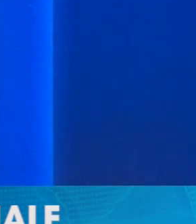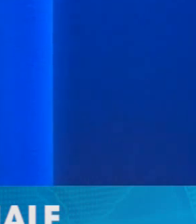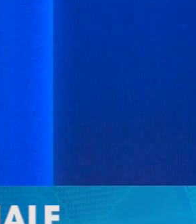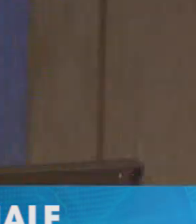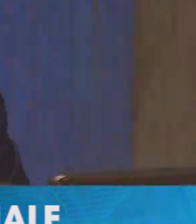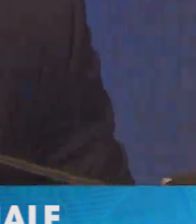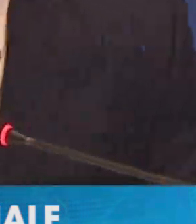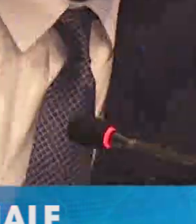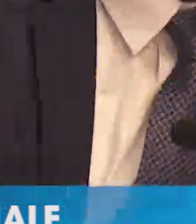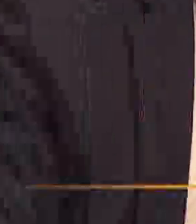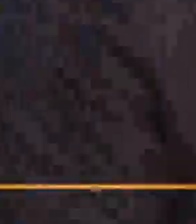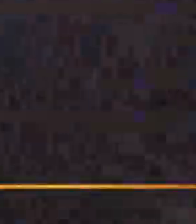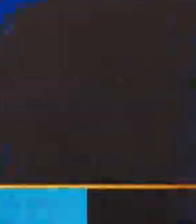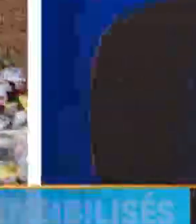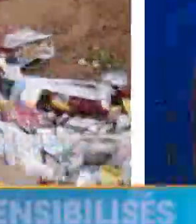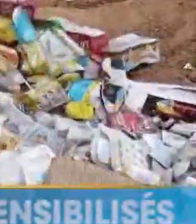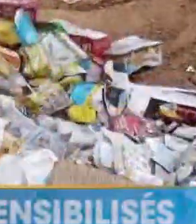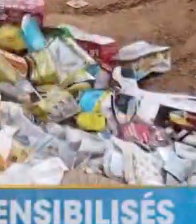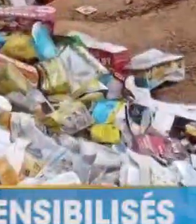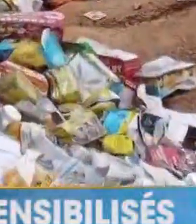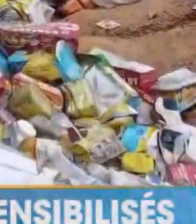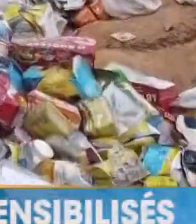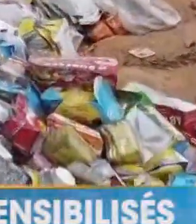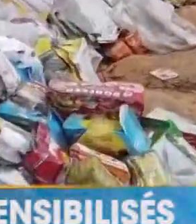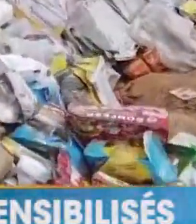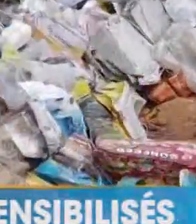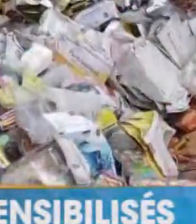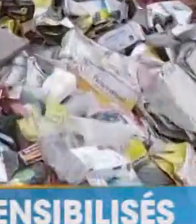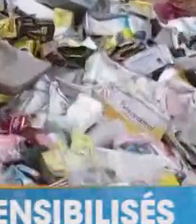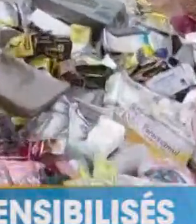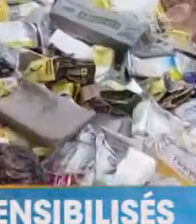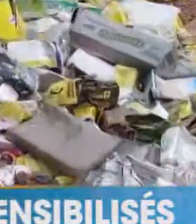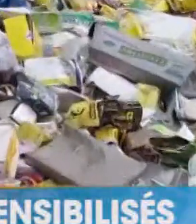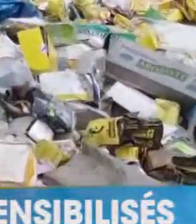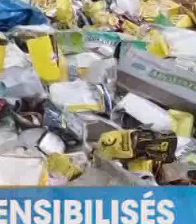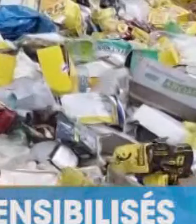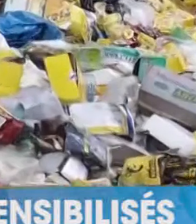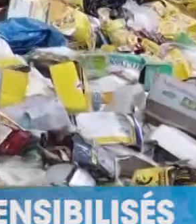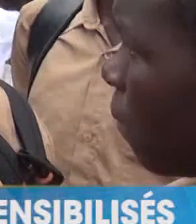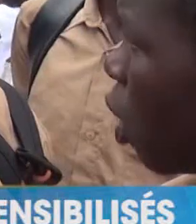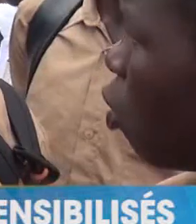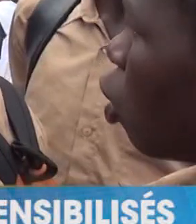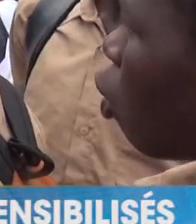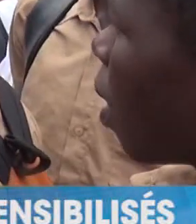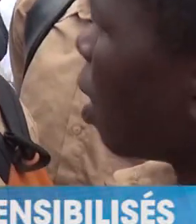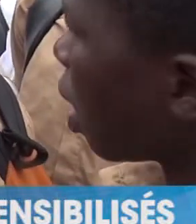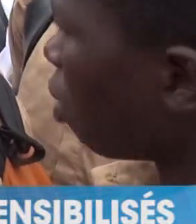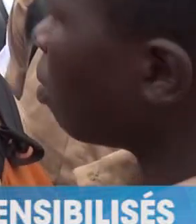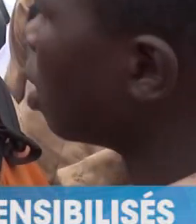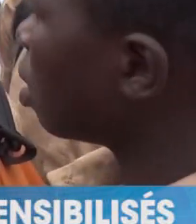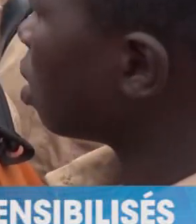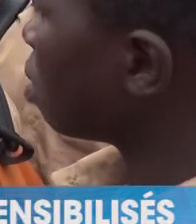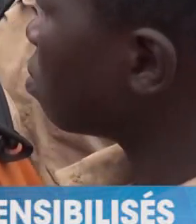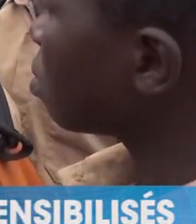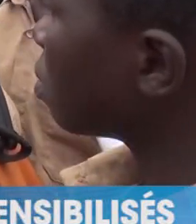le programme Vision 2030 du président de la République Alassane Ouattara. San Pedro, dans la région sud-ouest de la